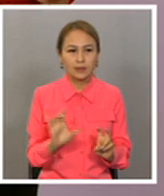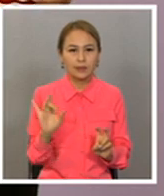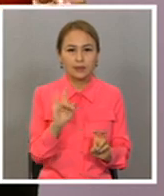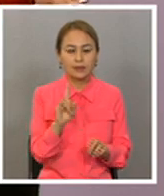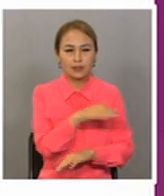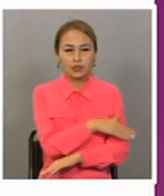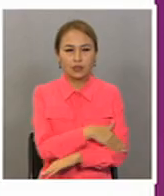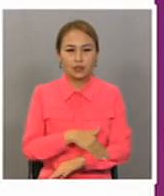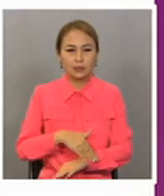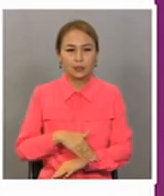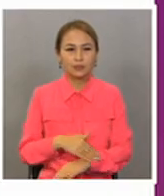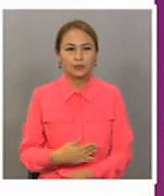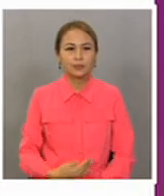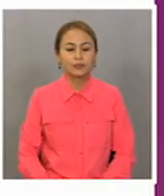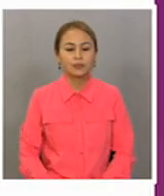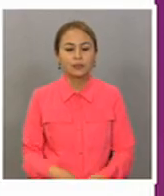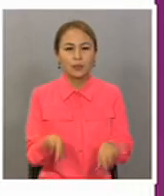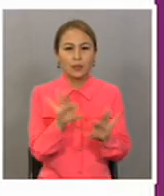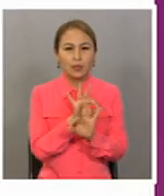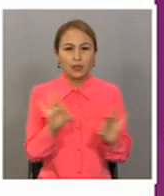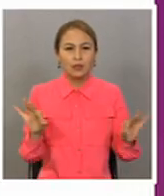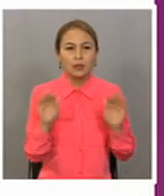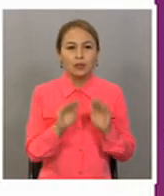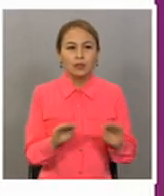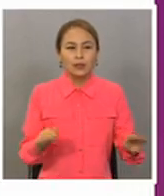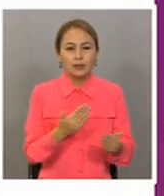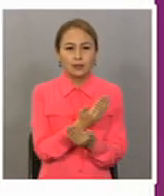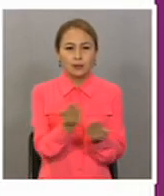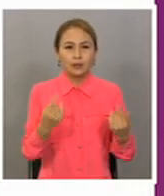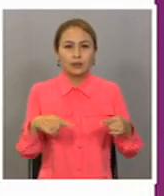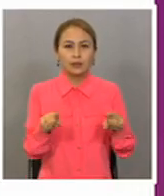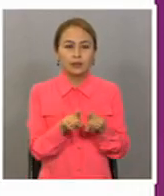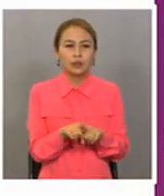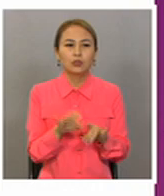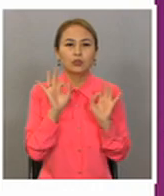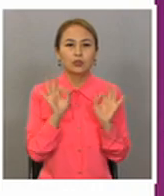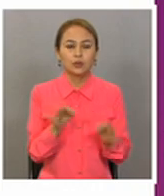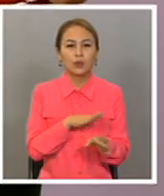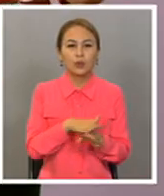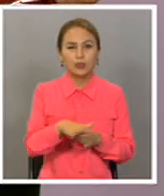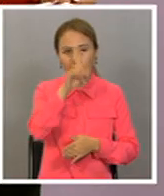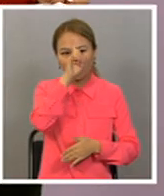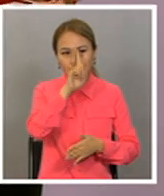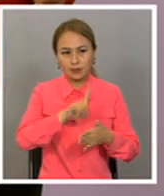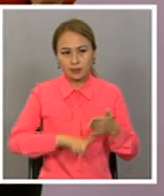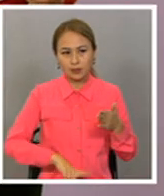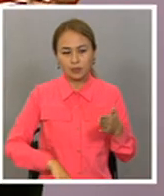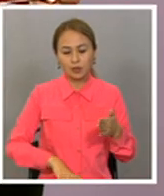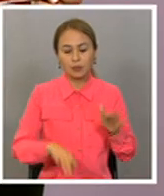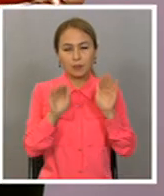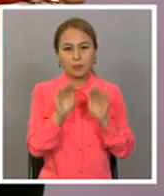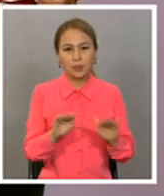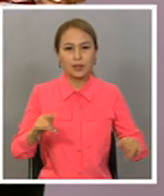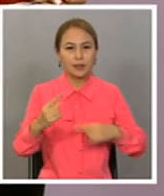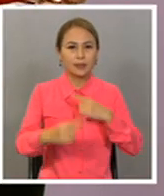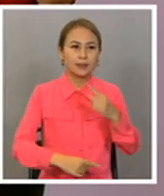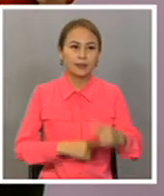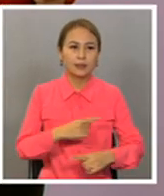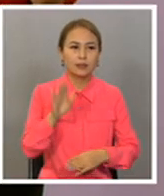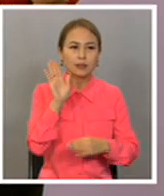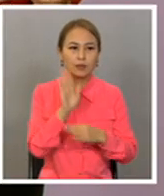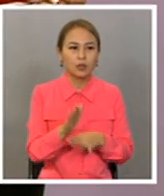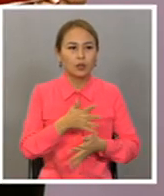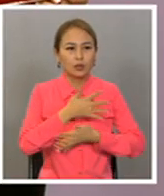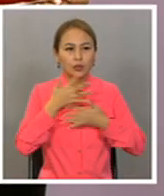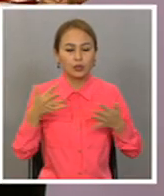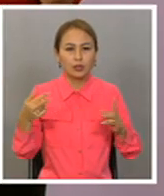орындық, сызғыш. Бәрекелді балалар, сендердің де дұрыс орындағандарыңа сенемін. Балалар, келесі тапсырмада бізге